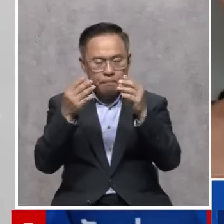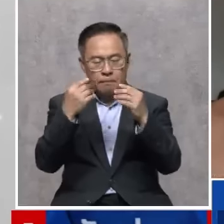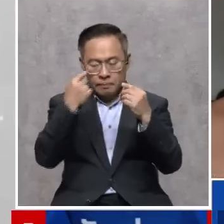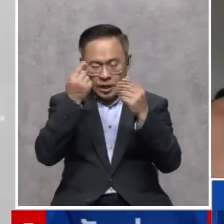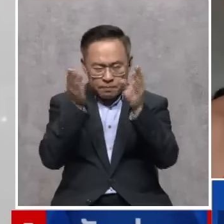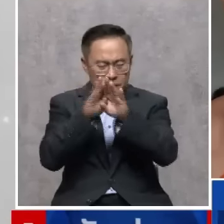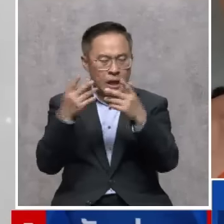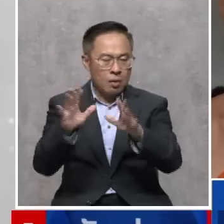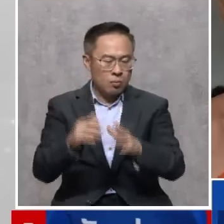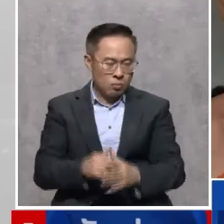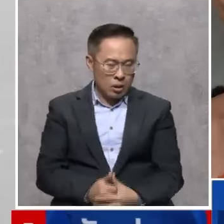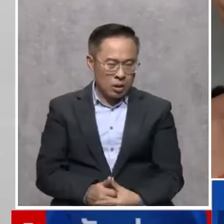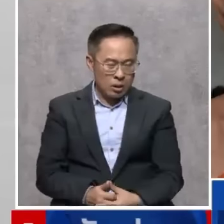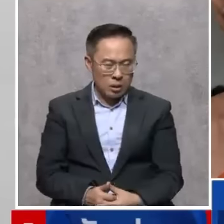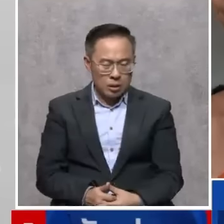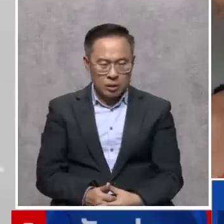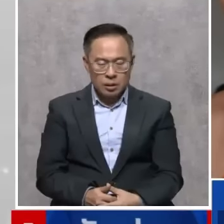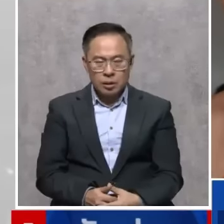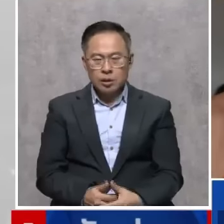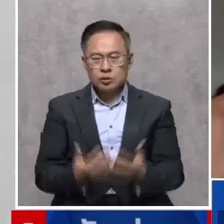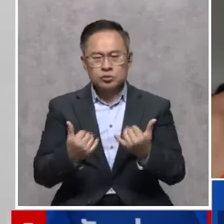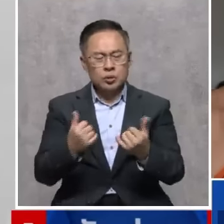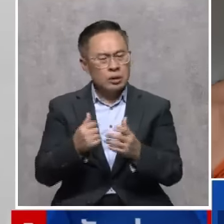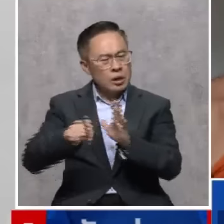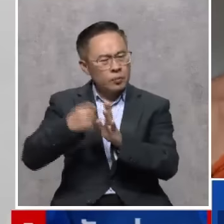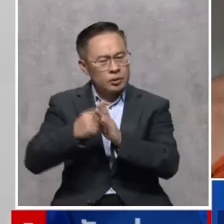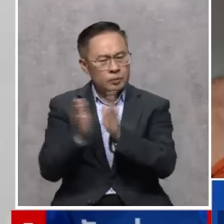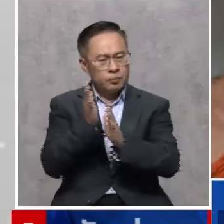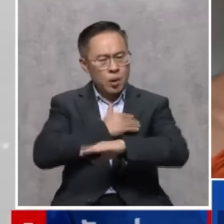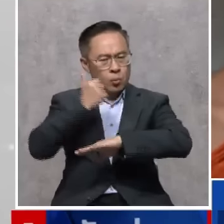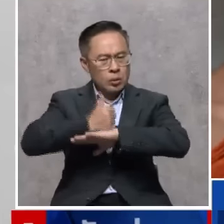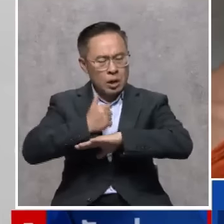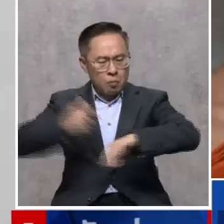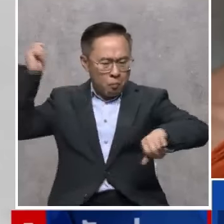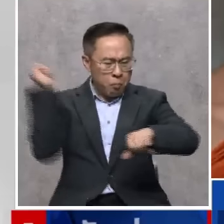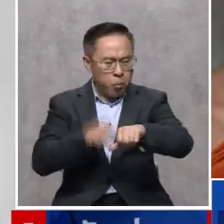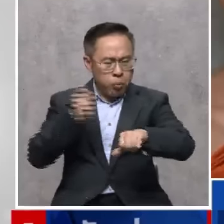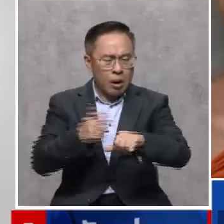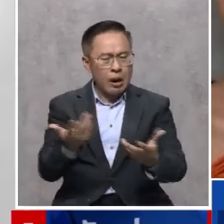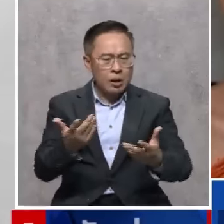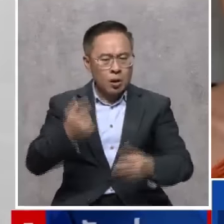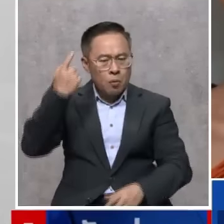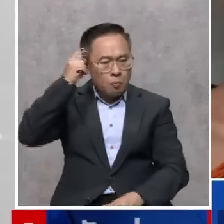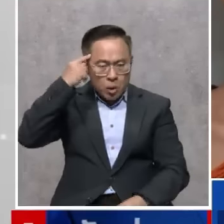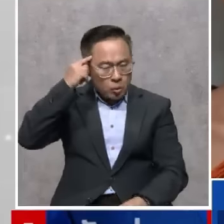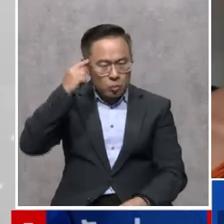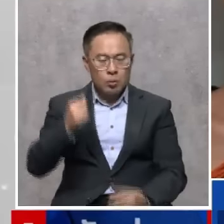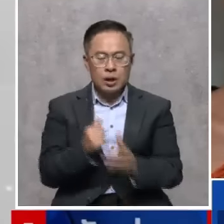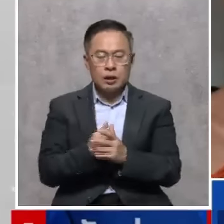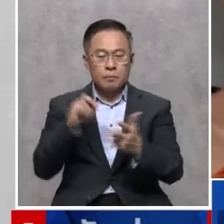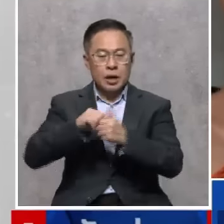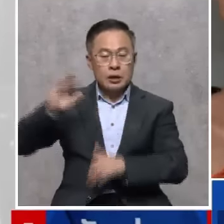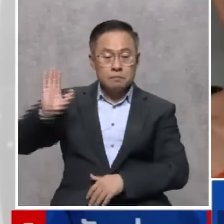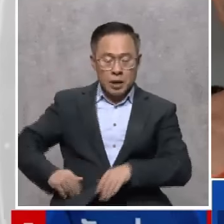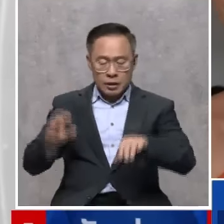แลส่วนสาเหตุเนี่ยพระนพดลก็บอกว่าอาตมาก็ไม่ทราบว่าเกิดอะไรขึ้นอาจจะไม่พอใจที่สุนัขไปกัดสิ่งของห